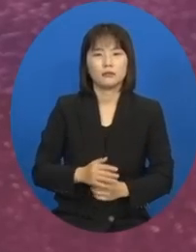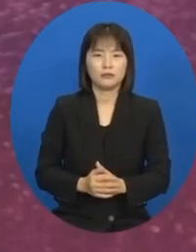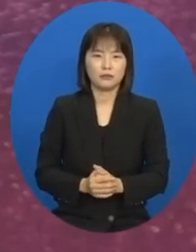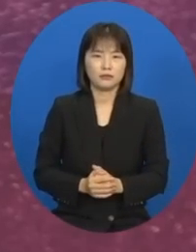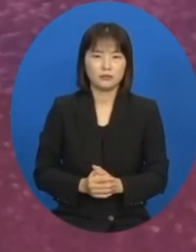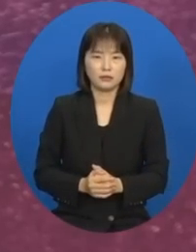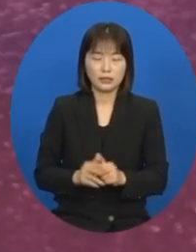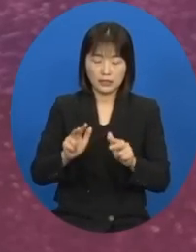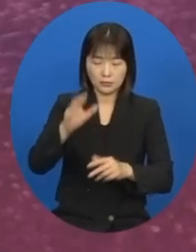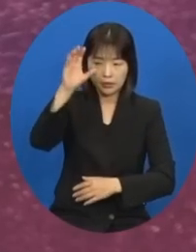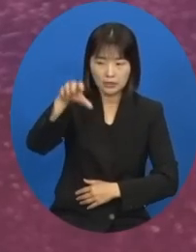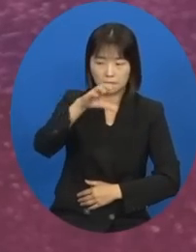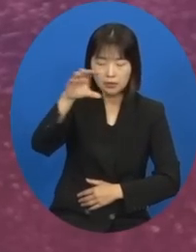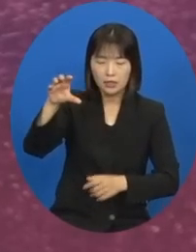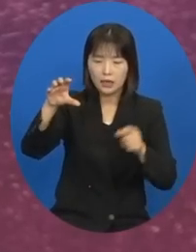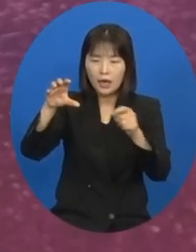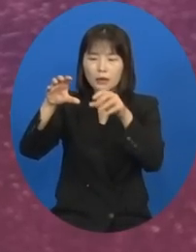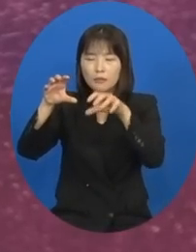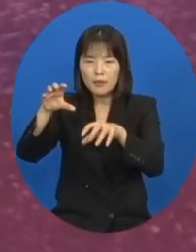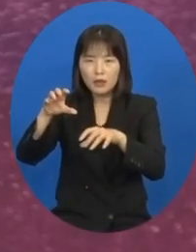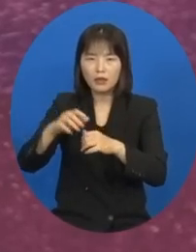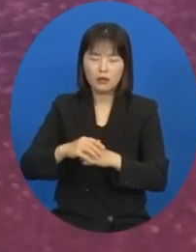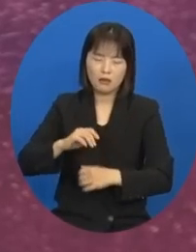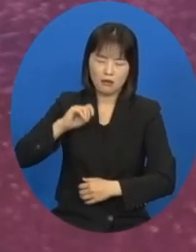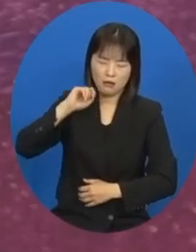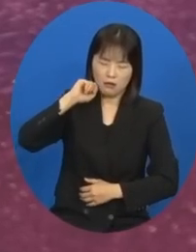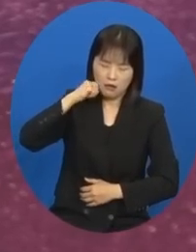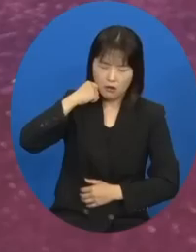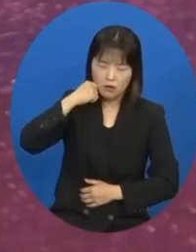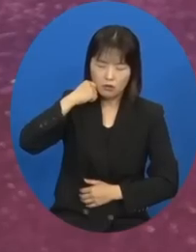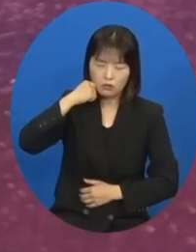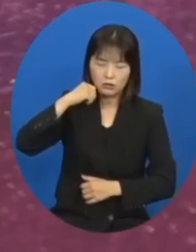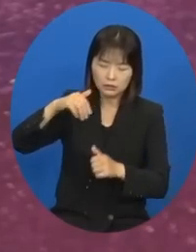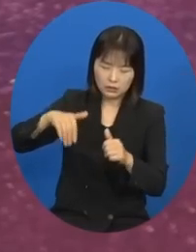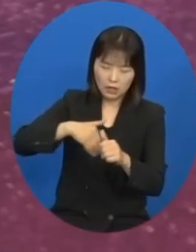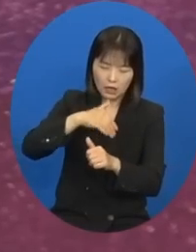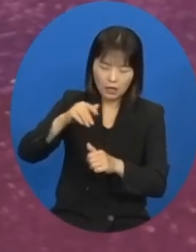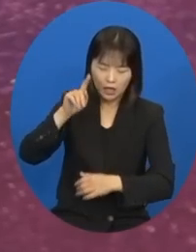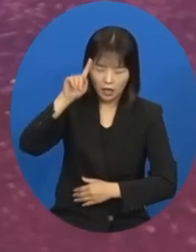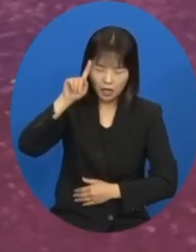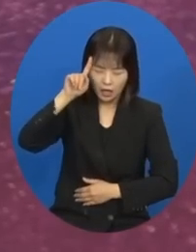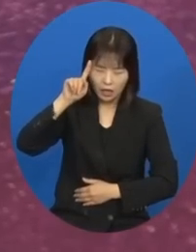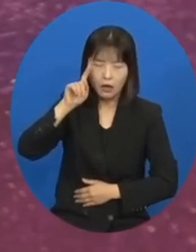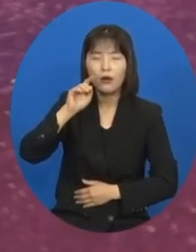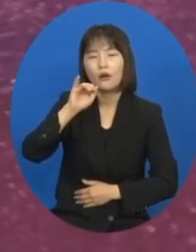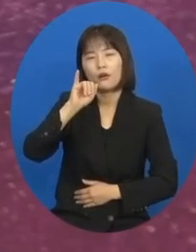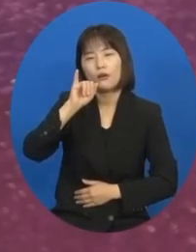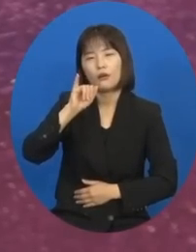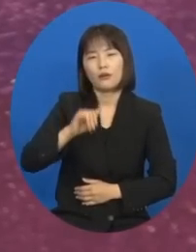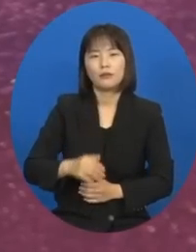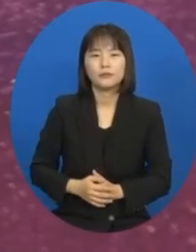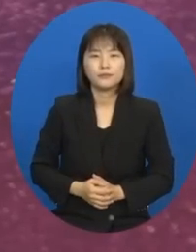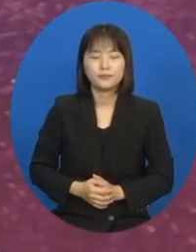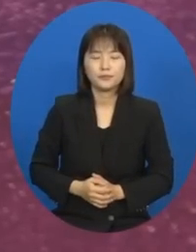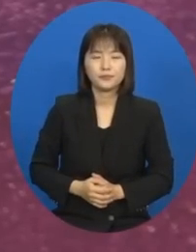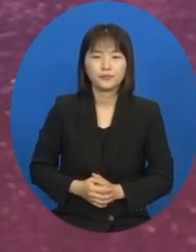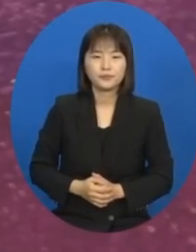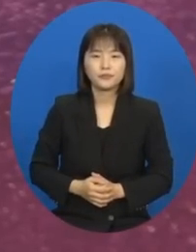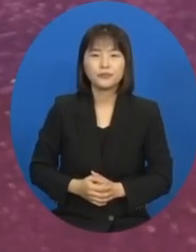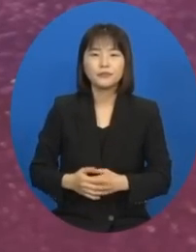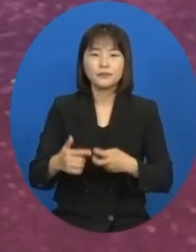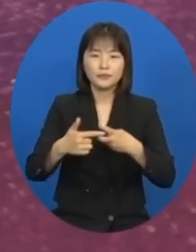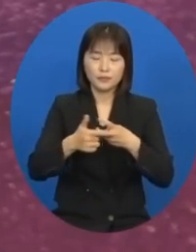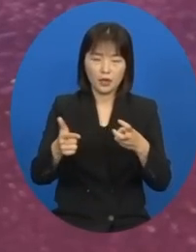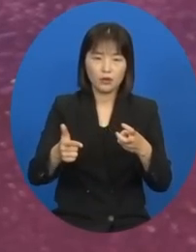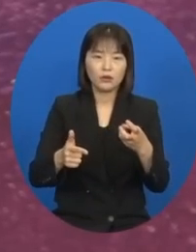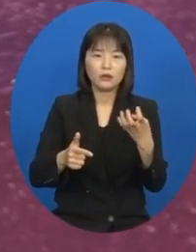지금이 십자가 앞에서 굉장한 어려운 가운데 스트레스를 받으셨던 것 같아요 마가복음 14장